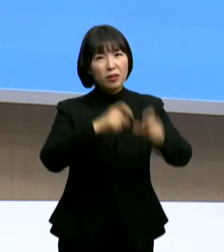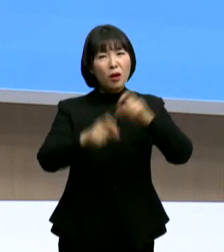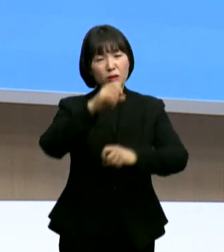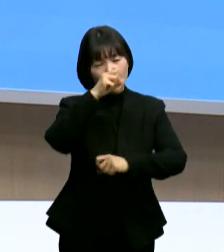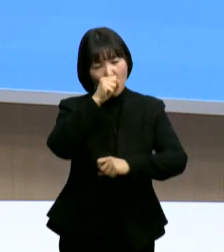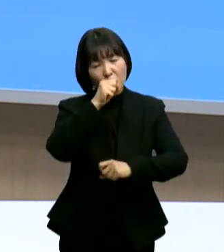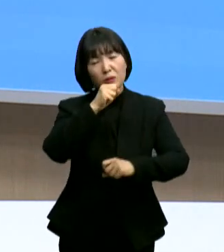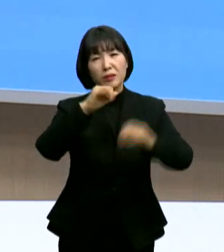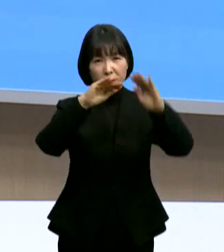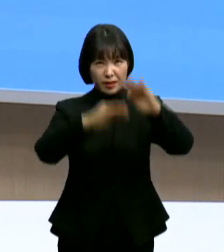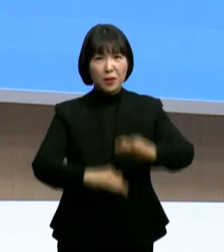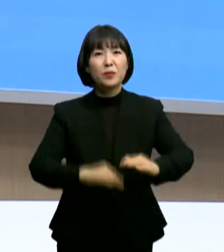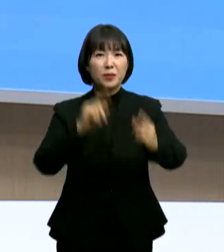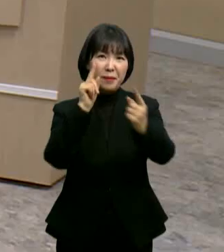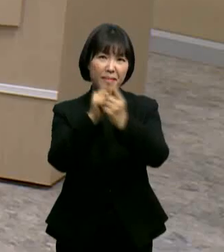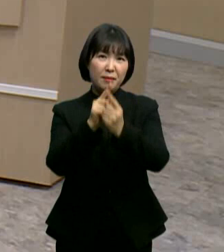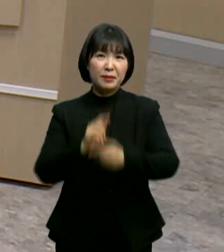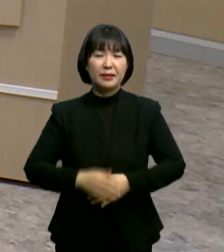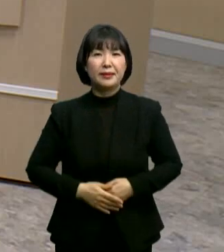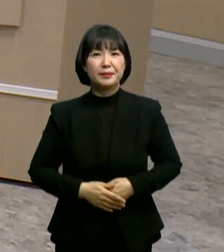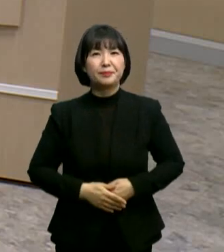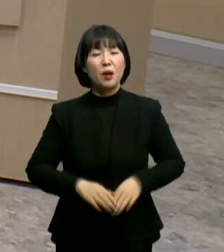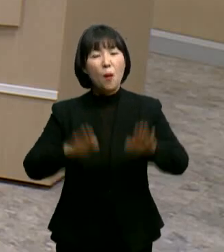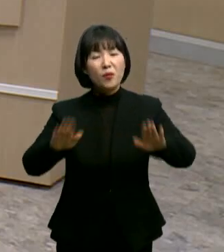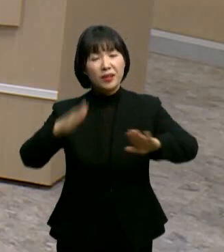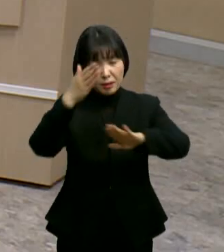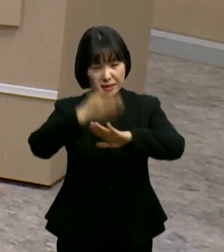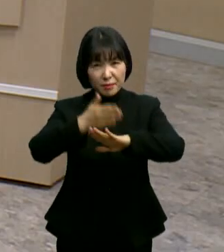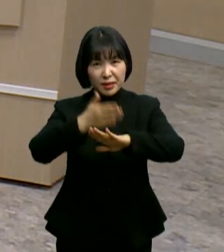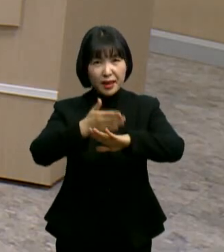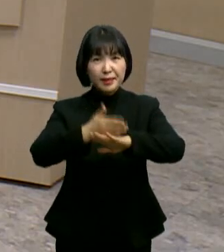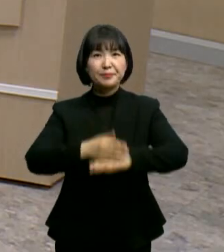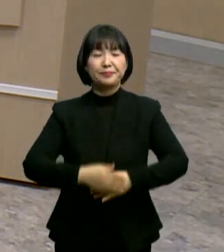지역 소식으로 찾아오겠습니다 오늘 말씀 고맙습니다네